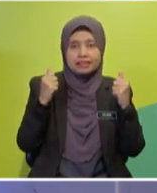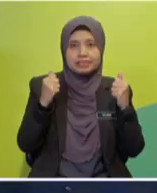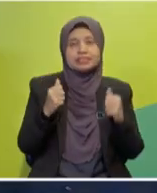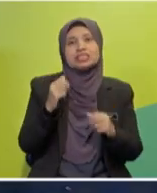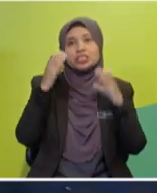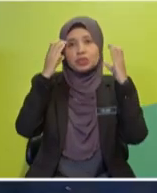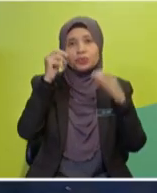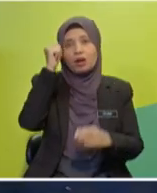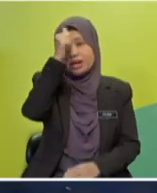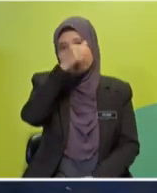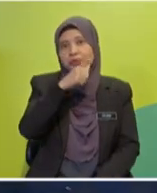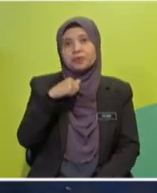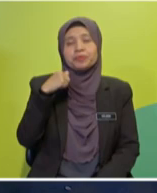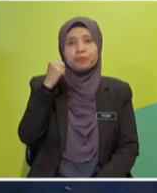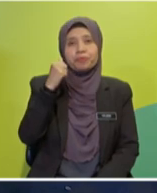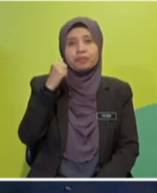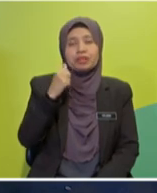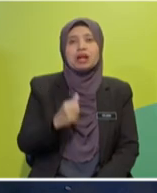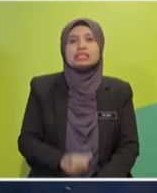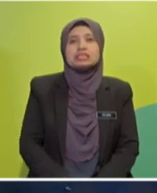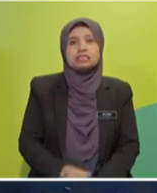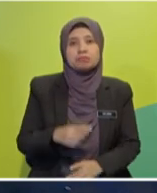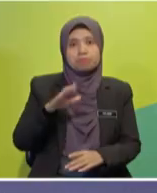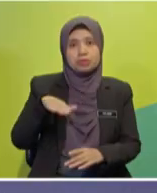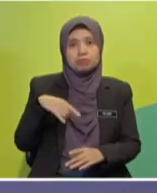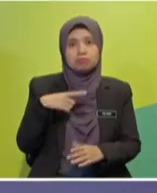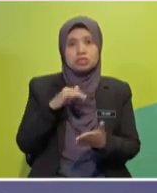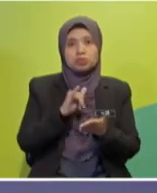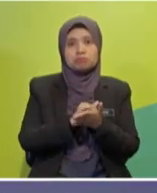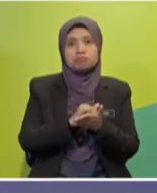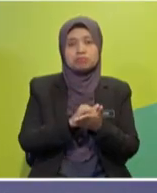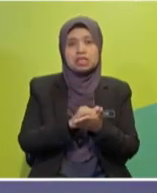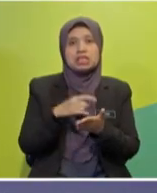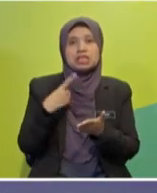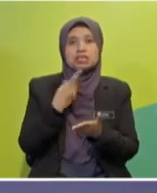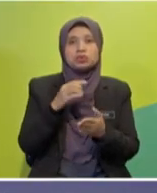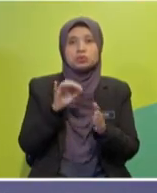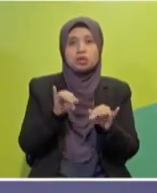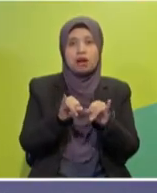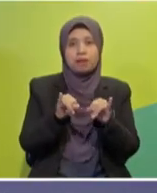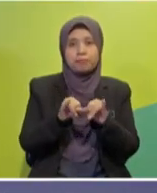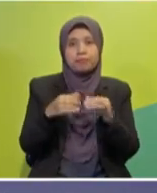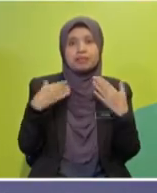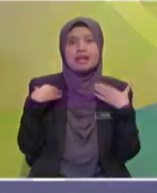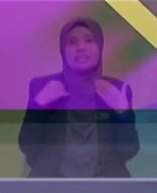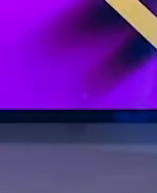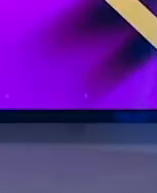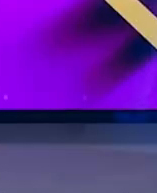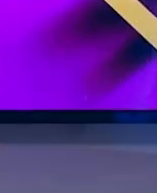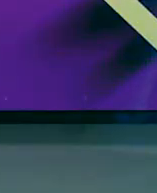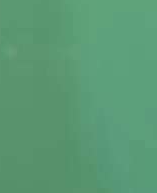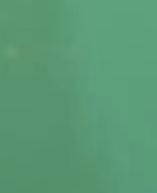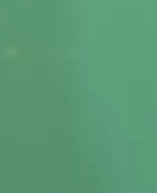rasa kita dah tak sabar-sabar nak tahu ni cikgu topik. Tetapi sebenarnya ada juga jurubahasa dengan kita hari ini.